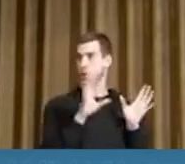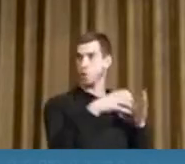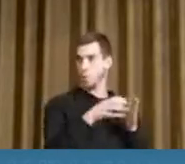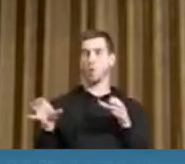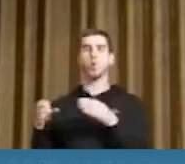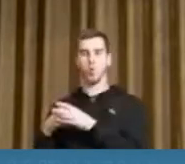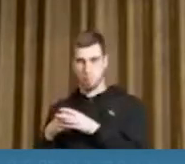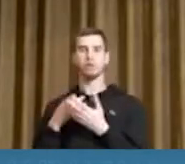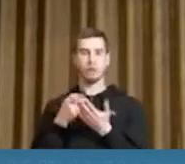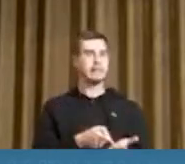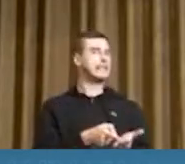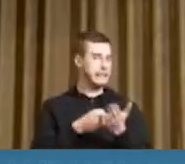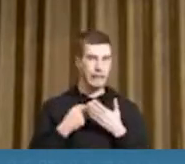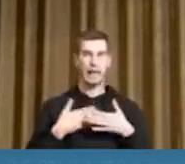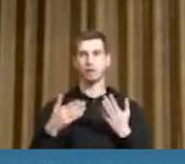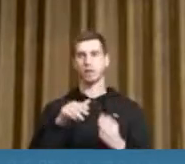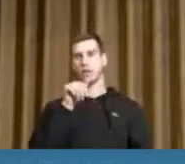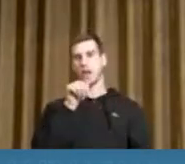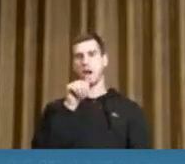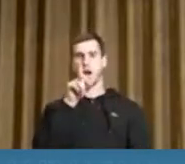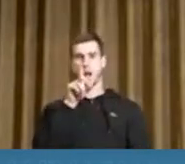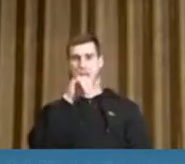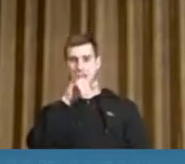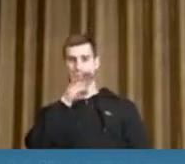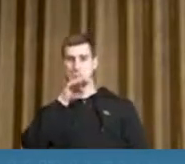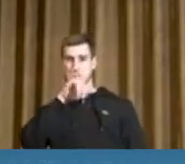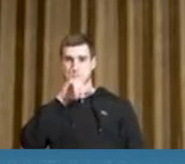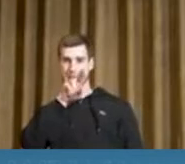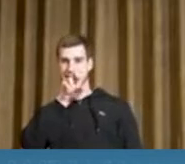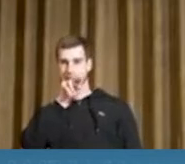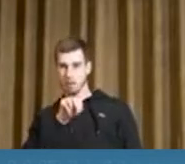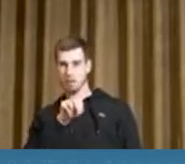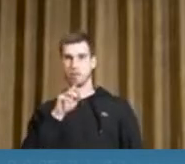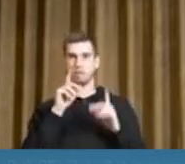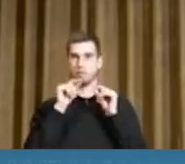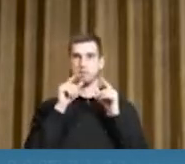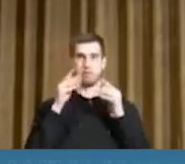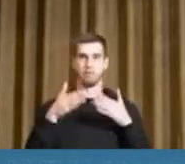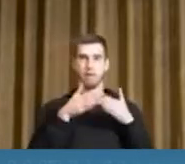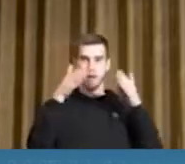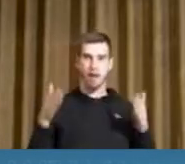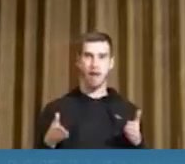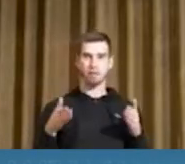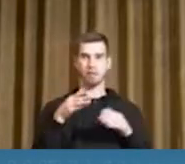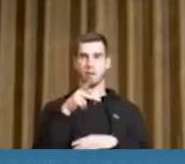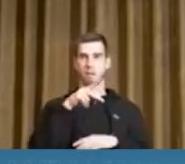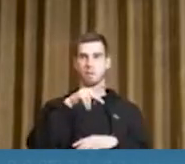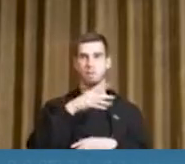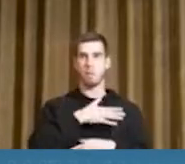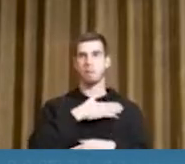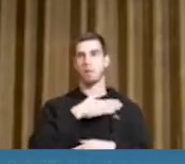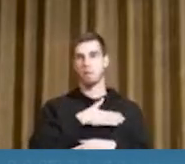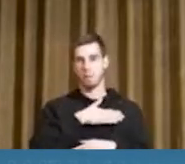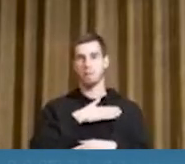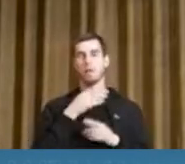Häufigkeit von Arrhythmien in erster Linie, also ventrikulären Extrasystolen. Bei den Nicht-Kadersportlern war das etwas